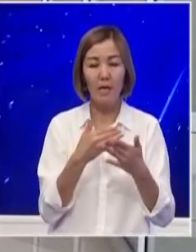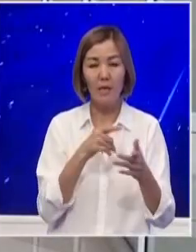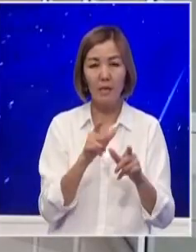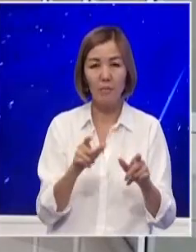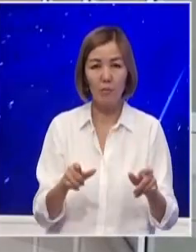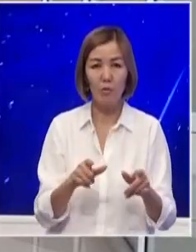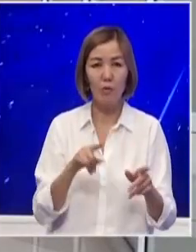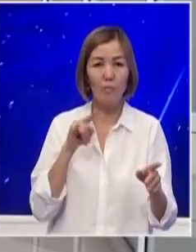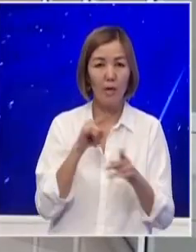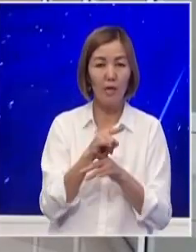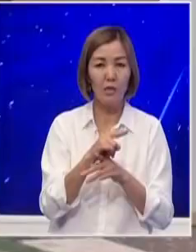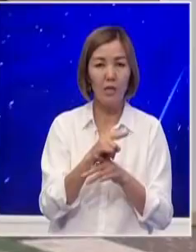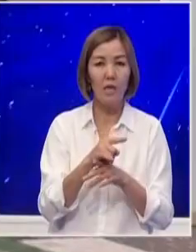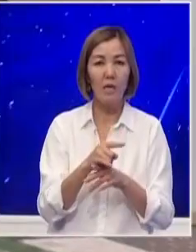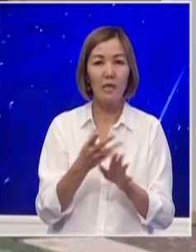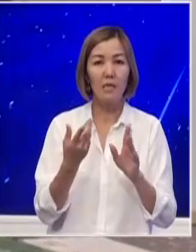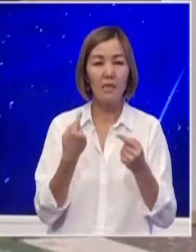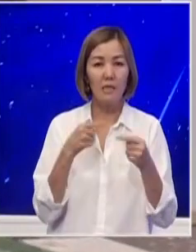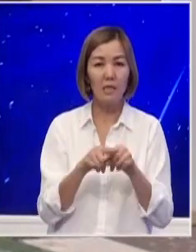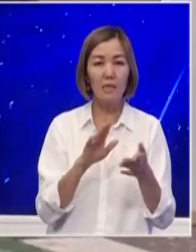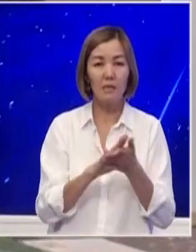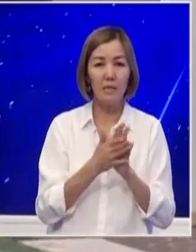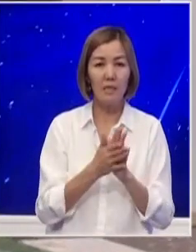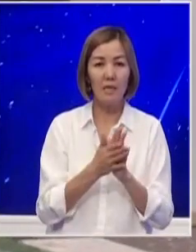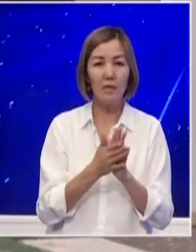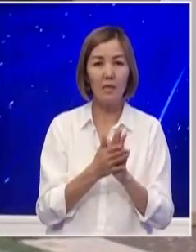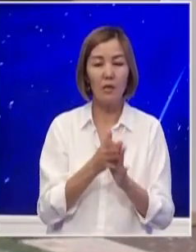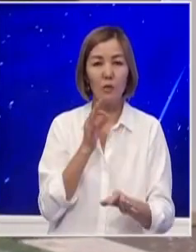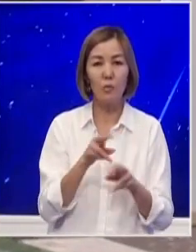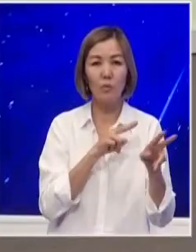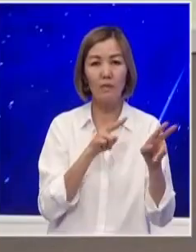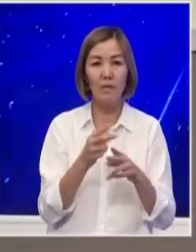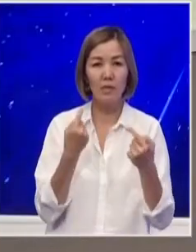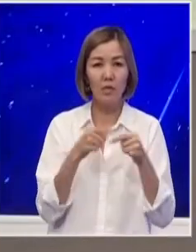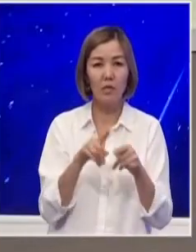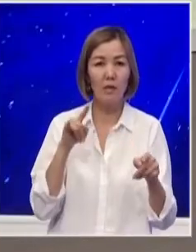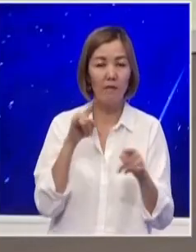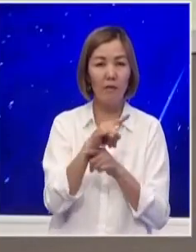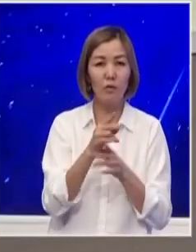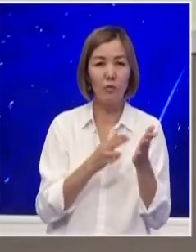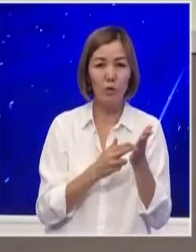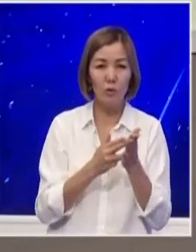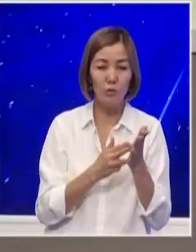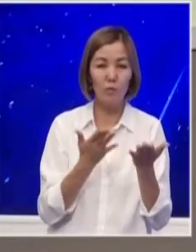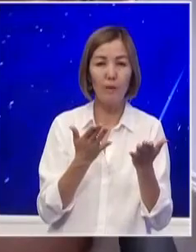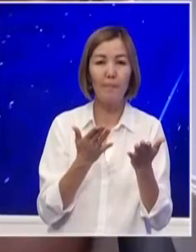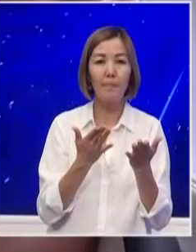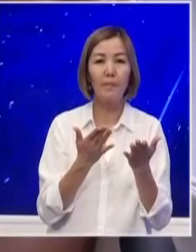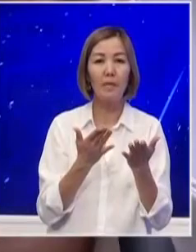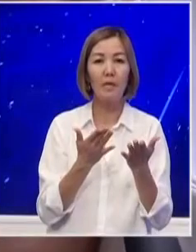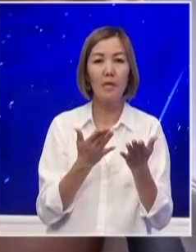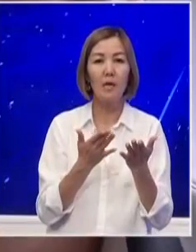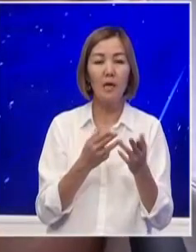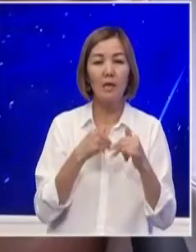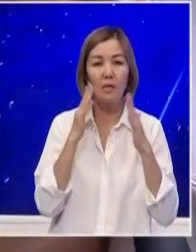пассажиров, багажа и ручной клади. За техническим состоянием воздушных судов следит инженерно-авиационная служба. Стоит отметить, что на